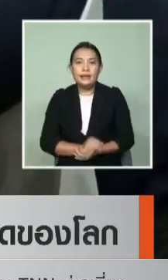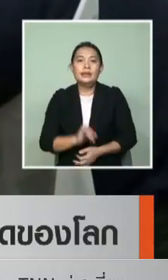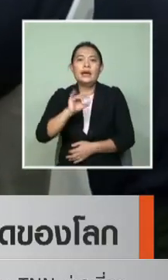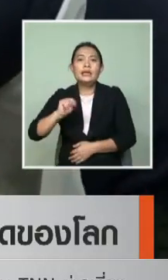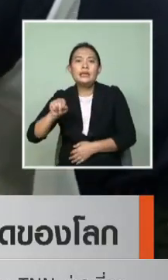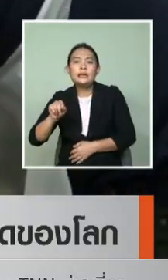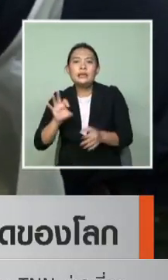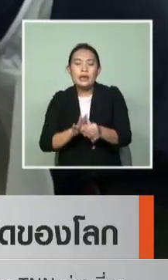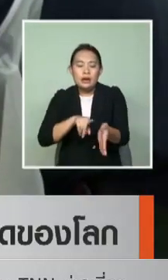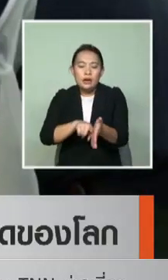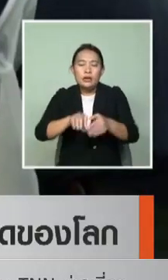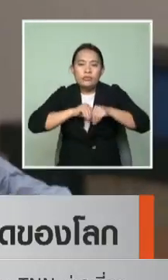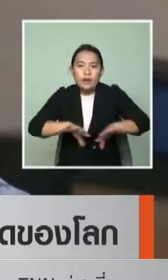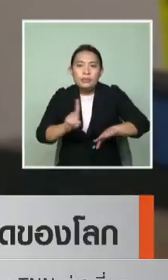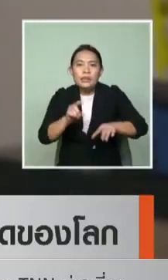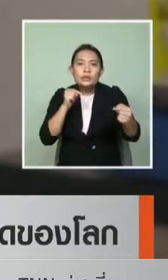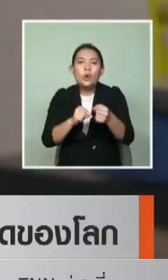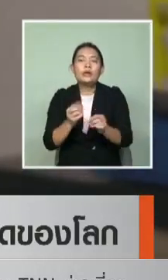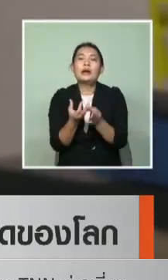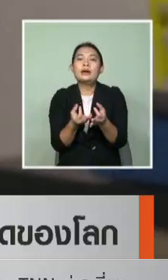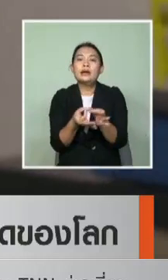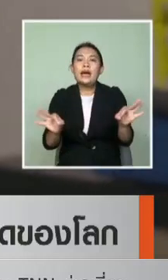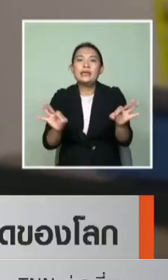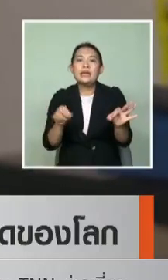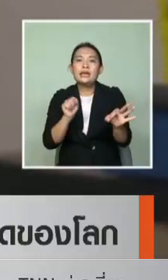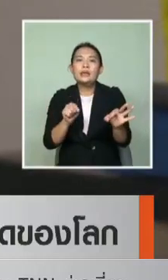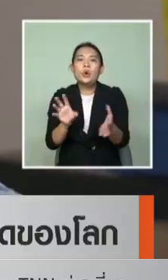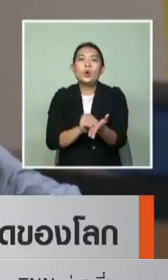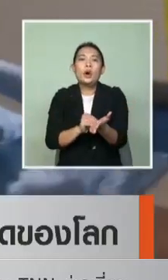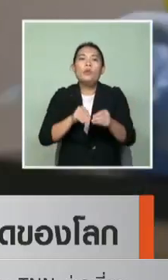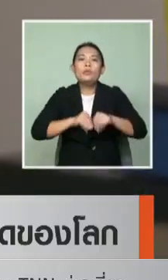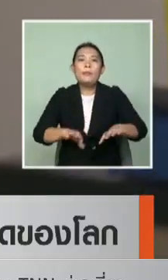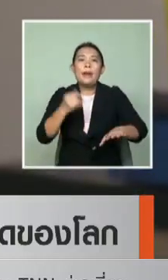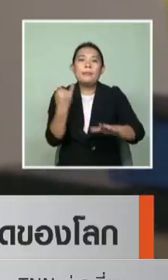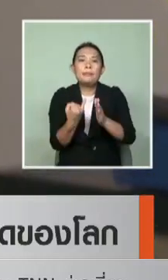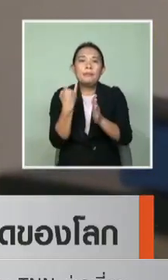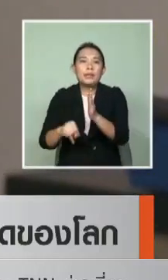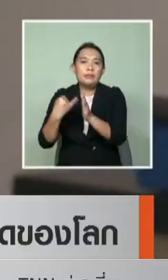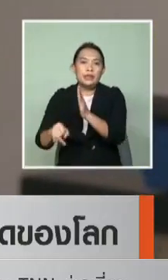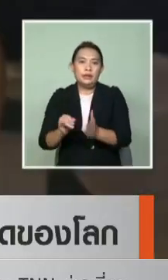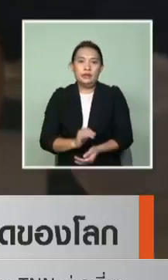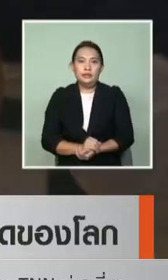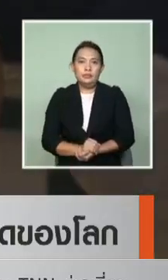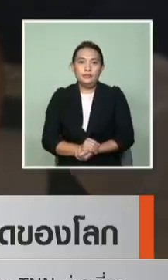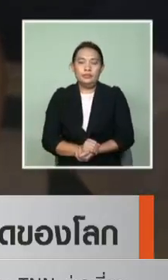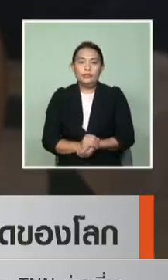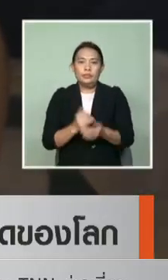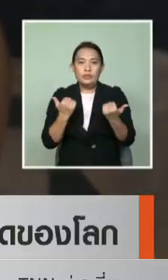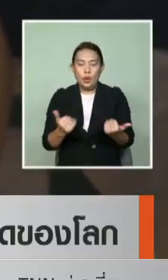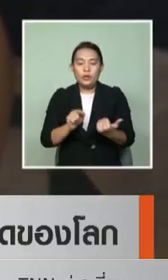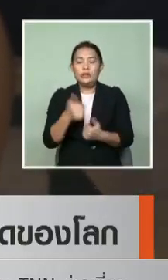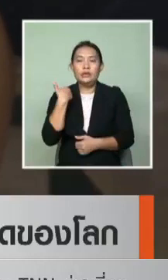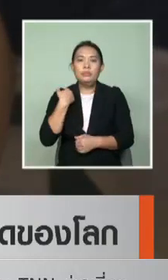ระบาดของข้อมูลนั่นเองซึ่งส่วนใหญ่จะเป็นข้อมูลที่ผิดแล้วสถานการณ์แบบนี้มันจะอันตรายมากเลยนะคะเวลามีโรคระบาดใหญ่ๆแบ